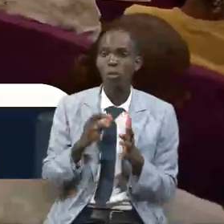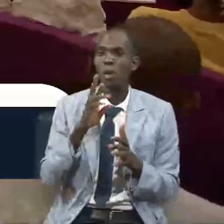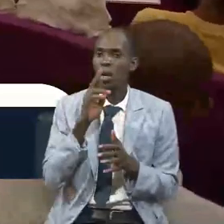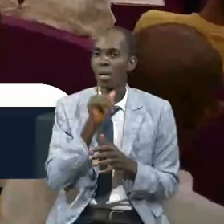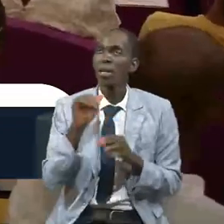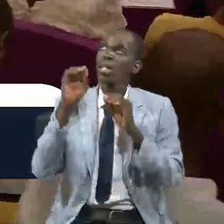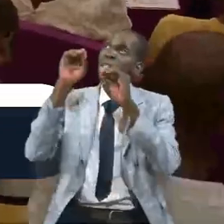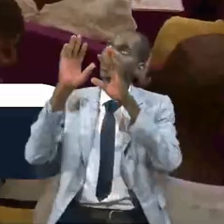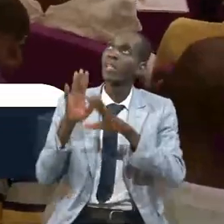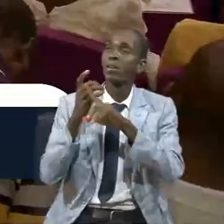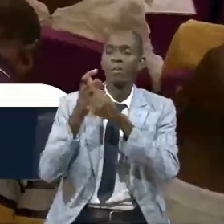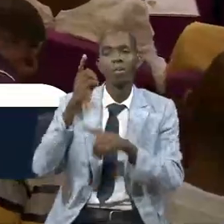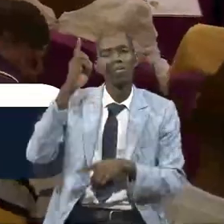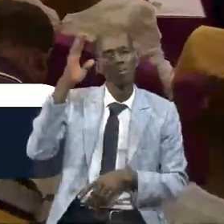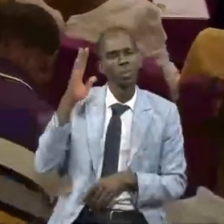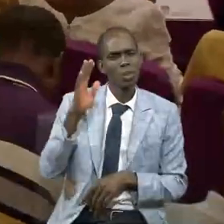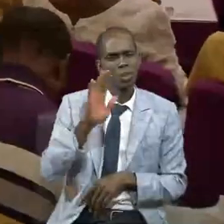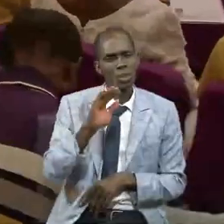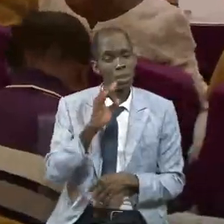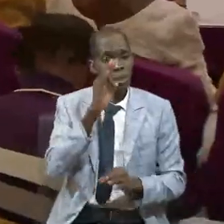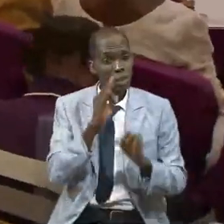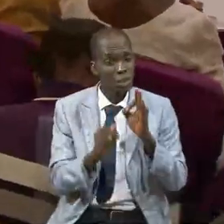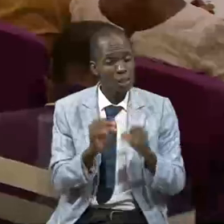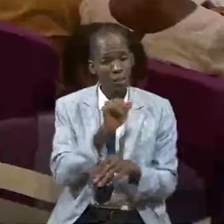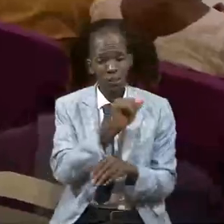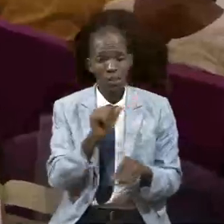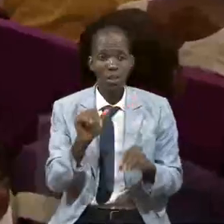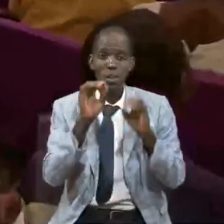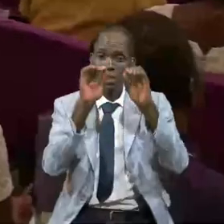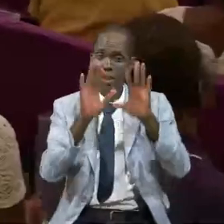Dieu. » Si un docteur venu de Dieu,